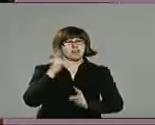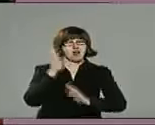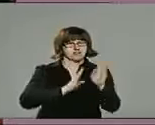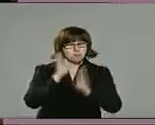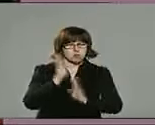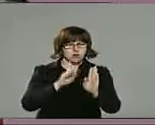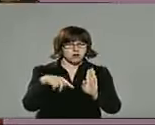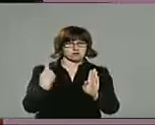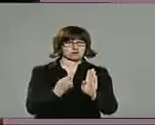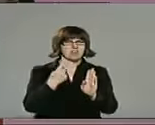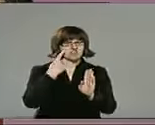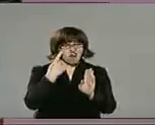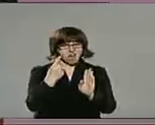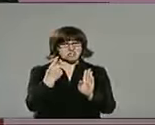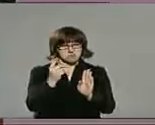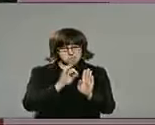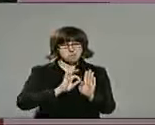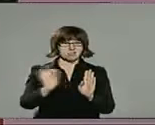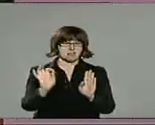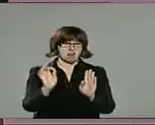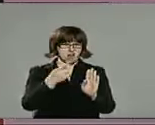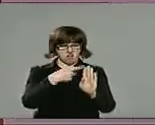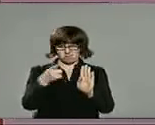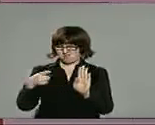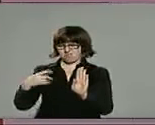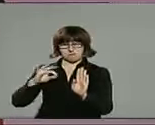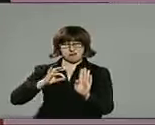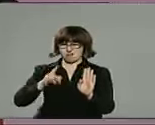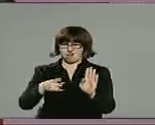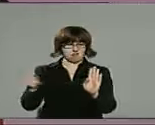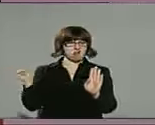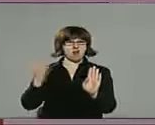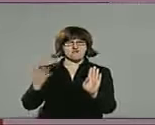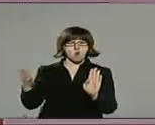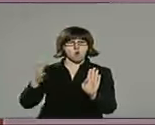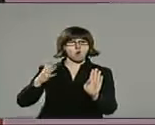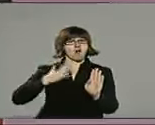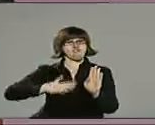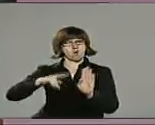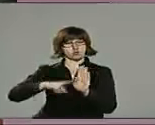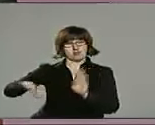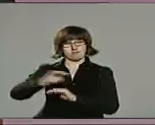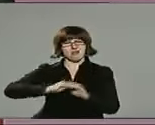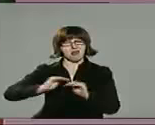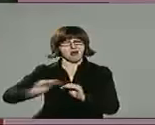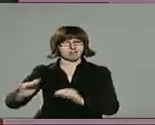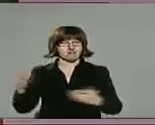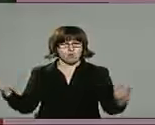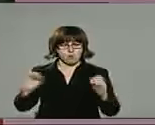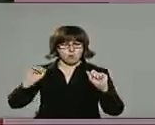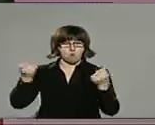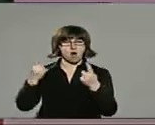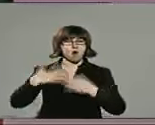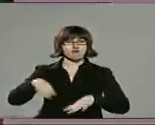Sozialdemokratinnen und Sozialdemokraten wissen besser als alle anderen Parteien, wo der Wohlstand unseres Landes verdient wird, auch